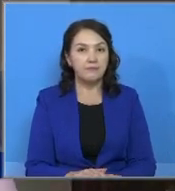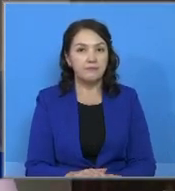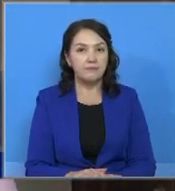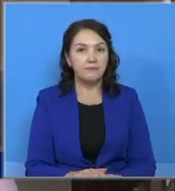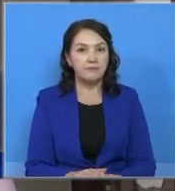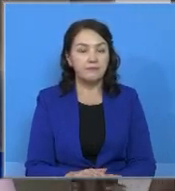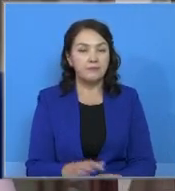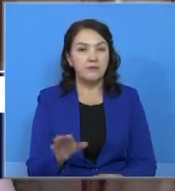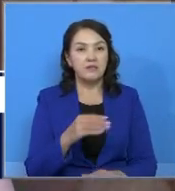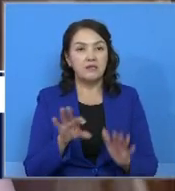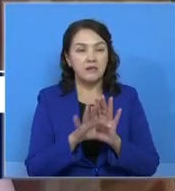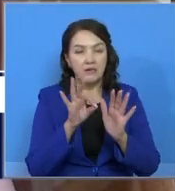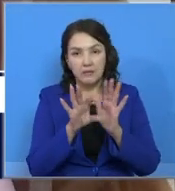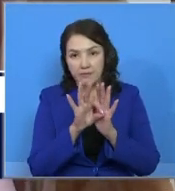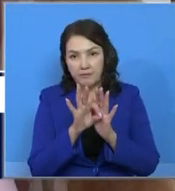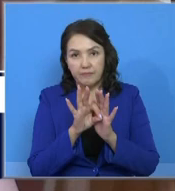Цель заседания – отбор,